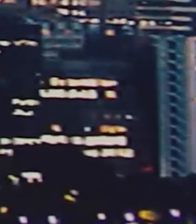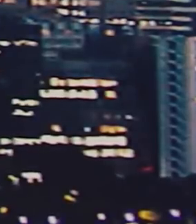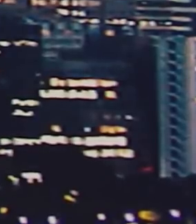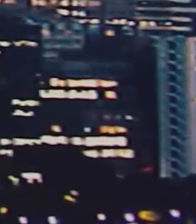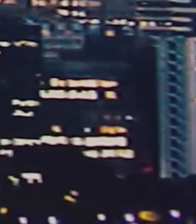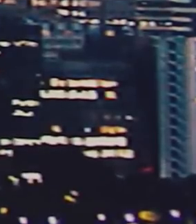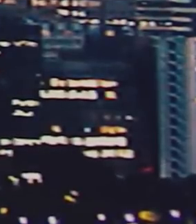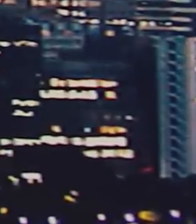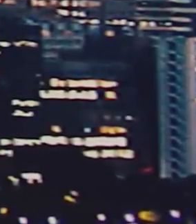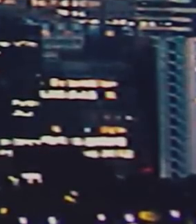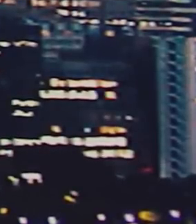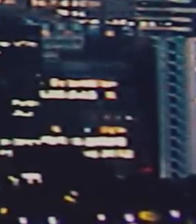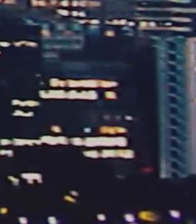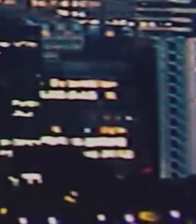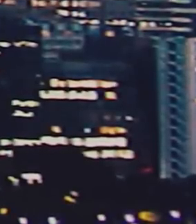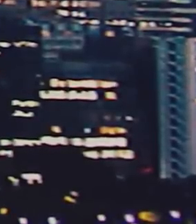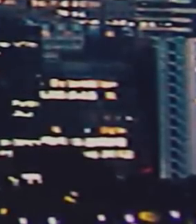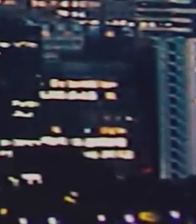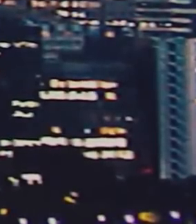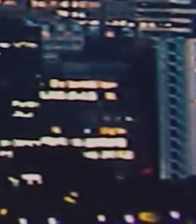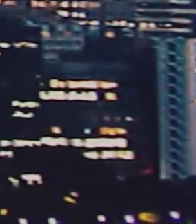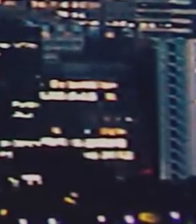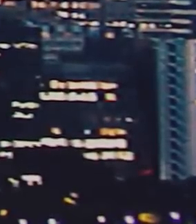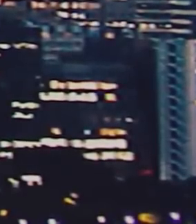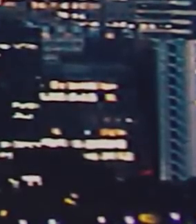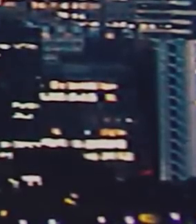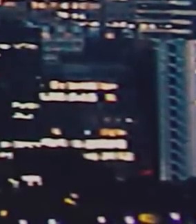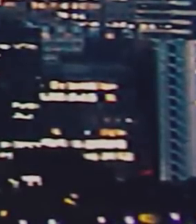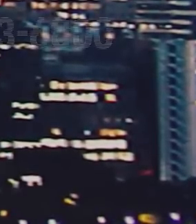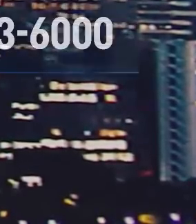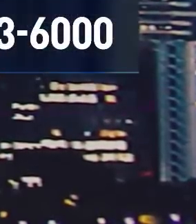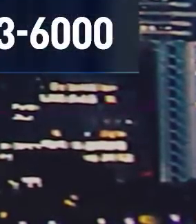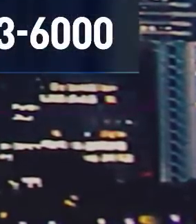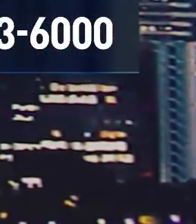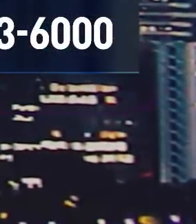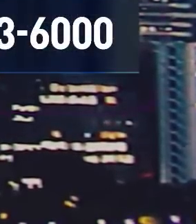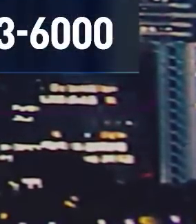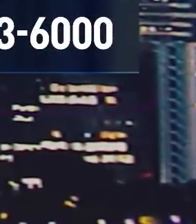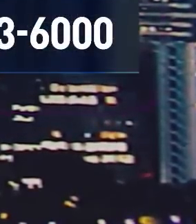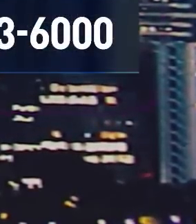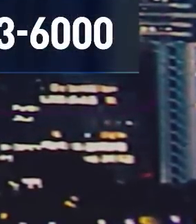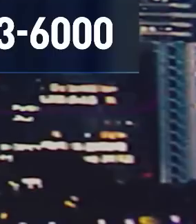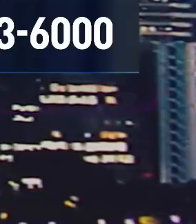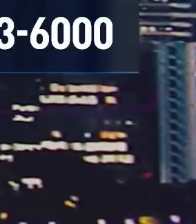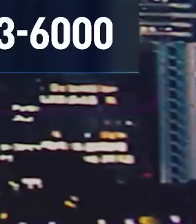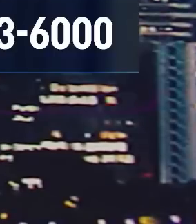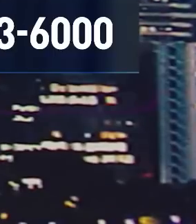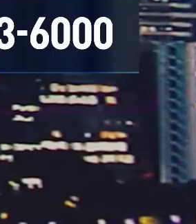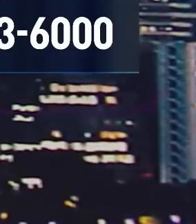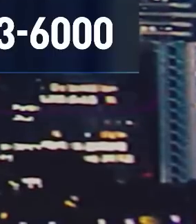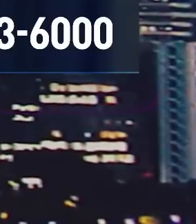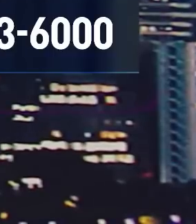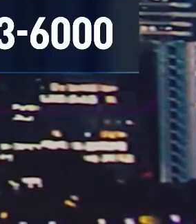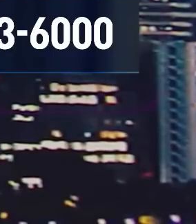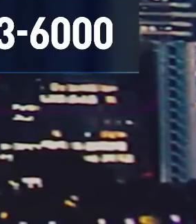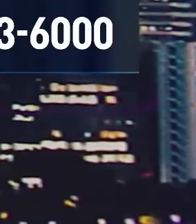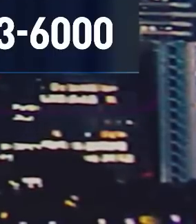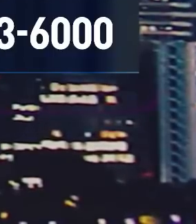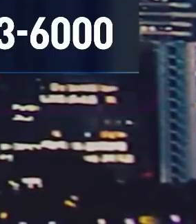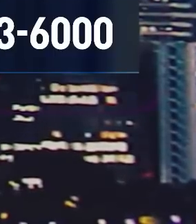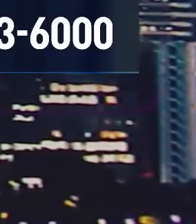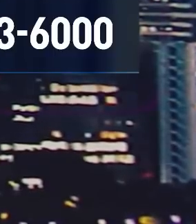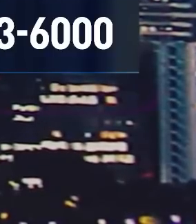보시려면 화면 오른쪽에 있는 구독 버튼을 눌러 주시면 됩니다 그리고 제보할게 있으면 꼭 저희한테 보내 주십시오